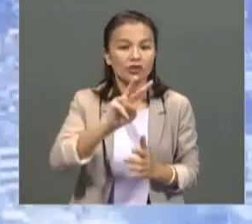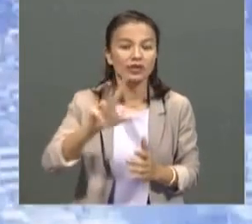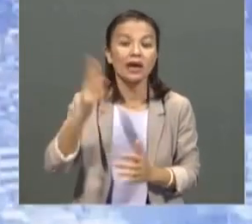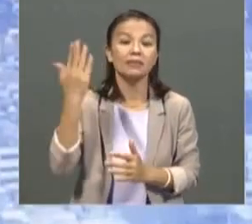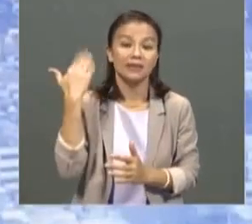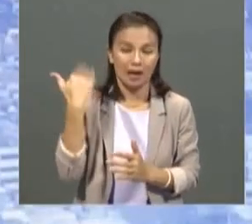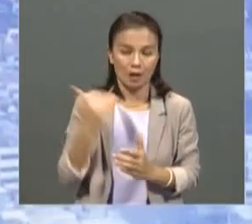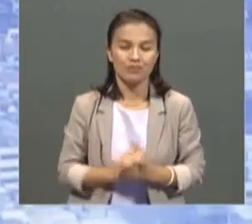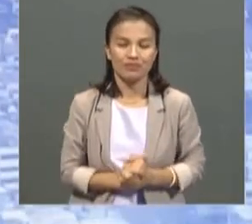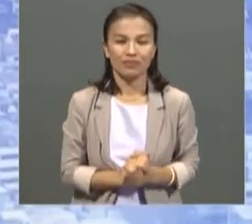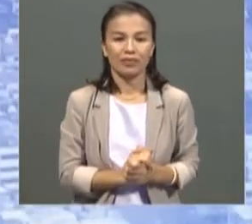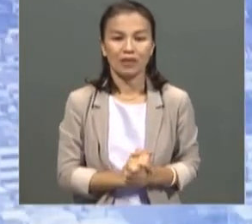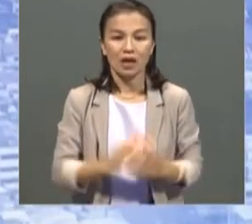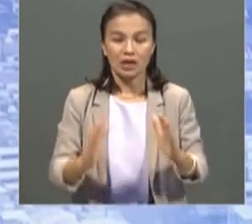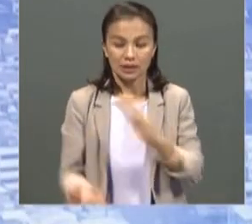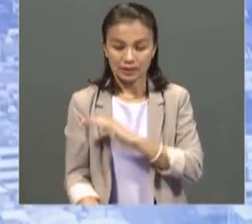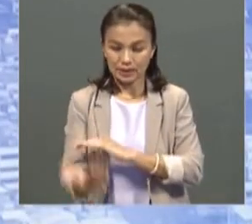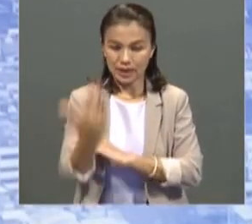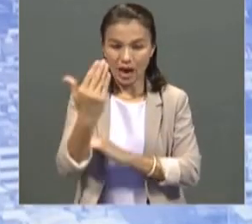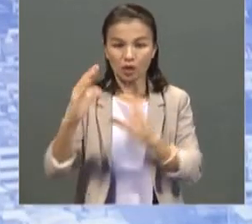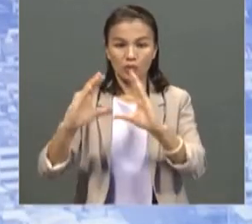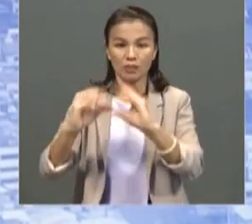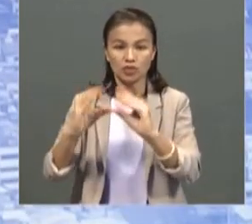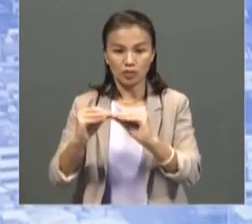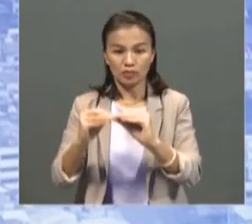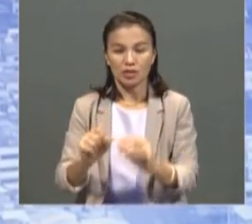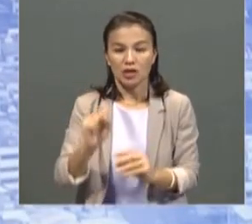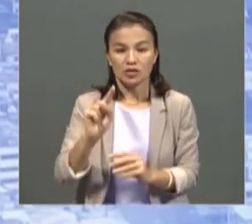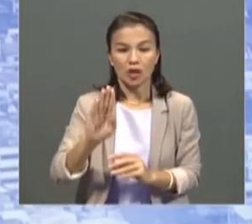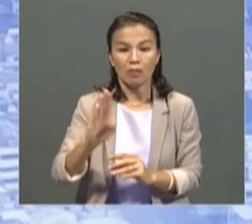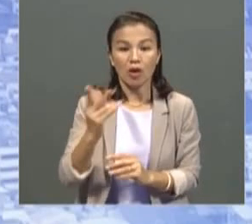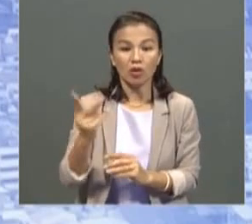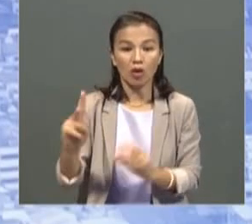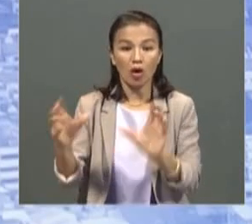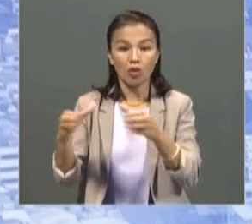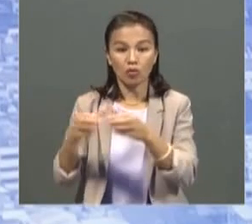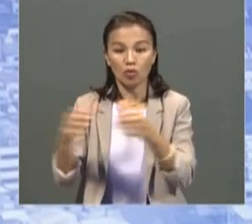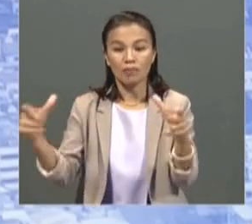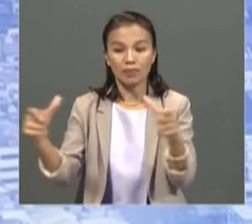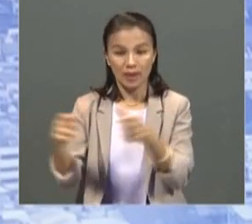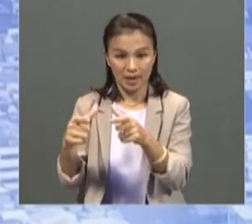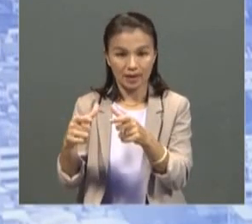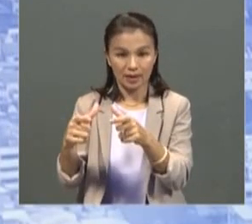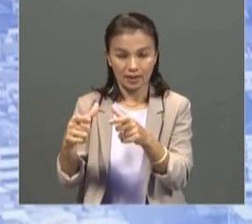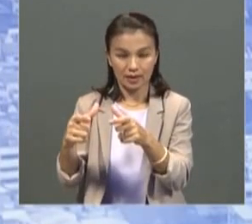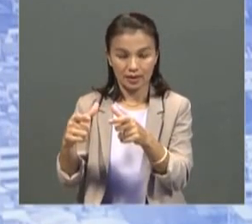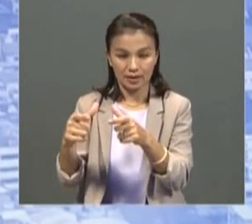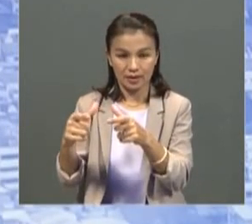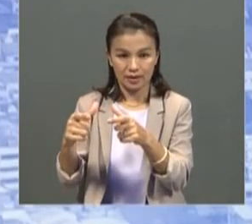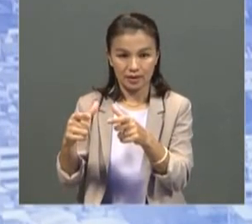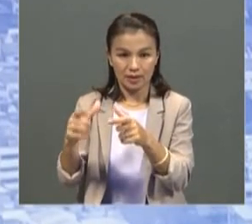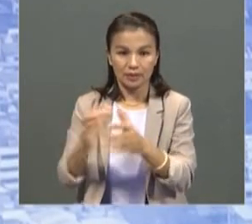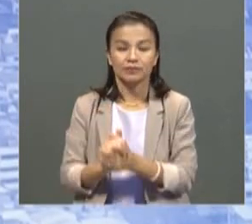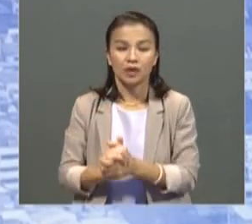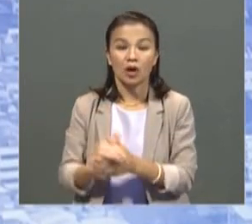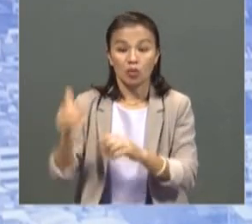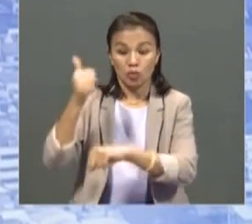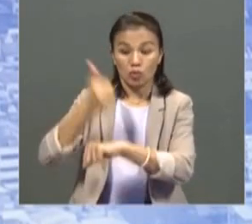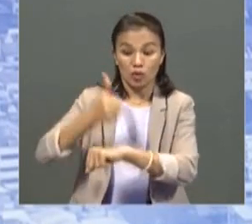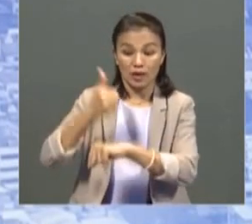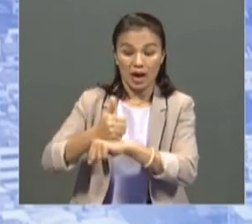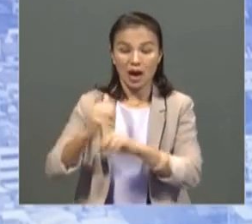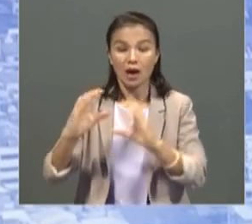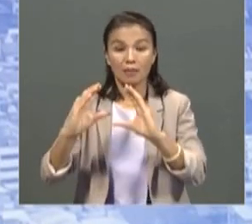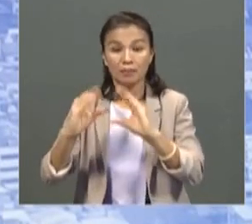าเลยดีมันก็ซีวายจันโอซีวายถ่ายแกเลยจะเอาในปัตตานีสั่นเลยน่าท้องจีบ้าโอเค